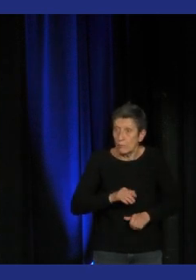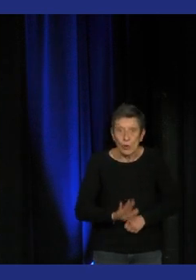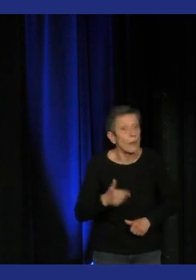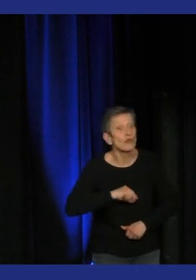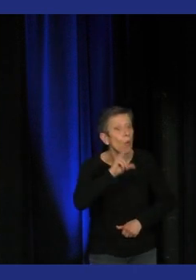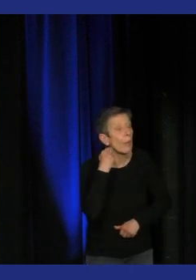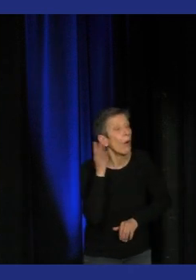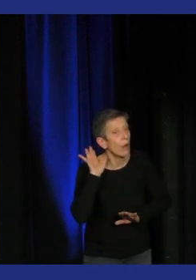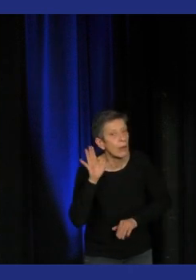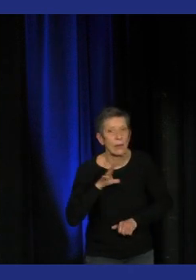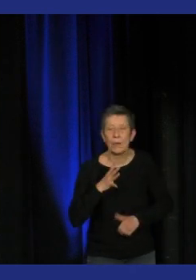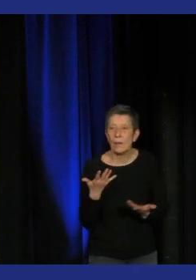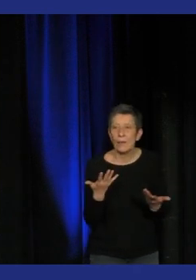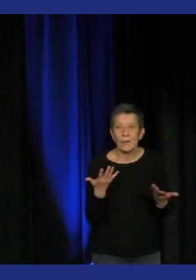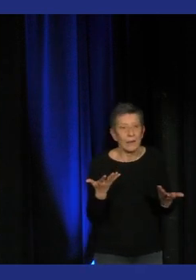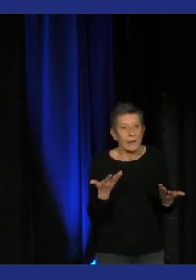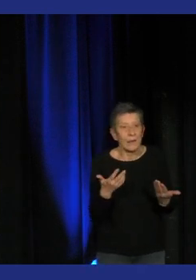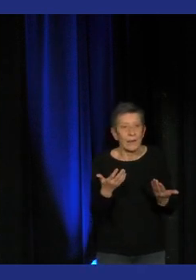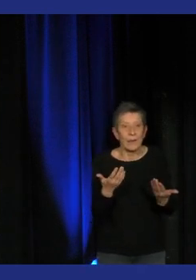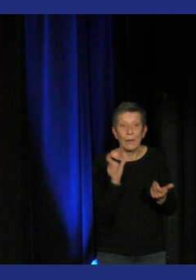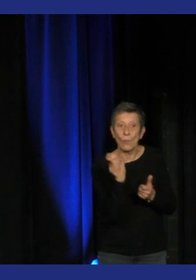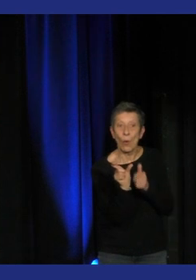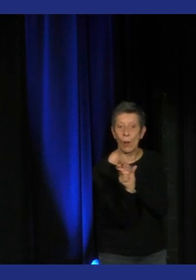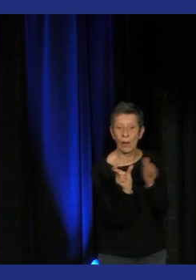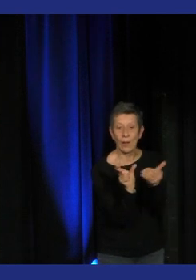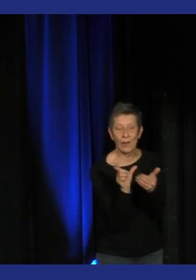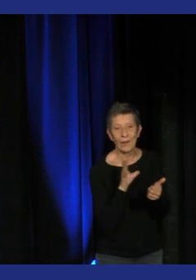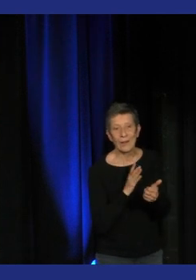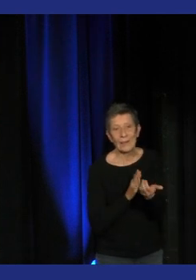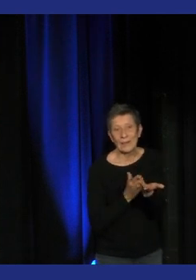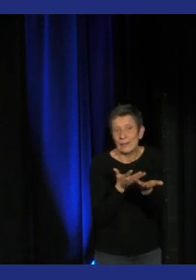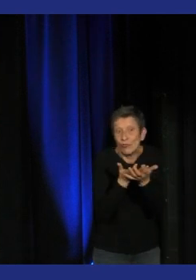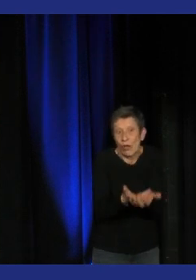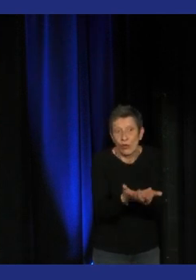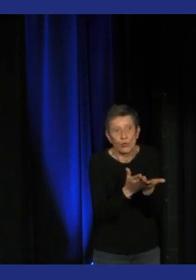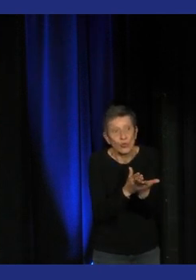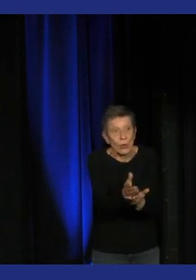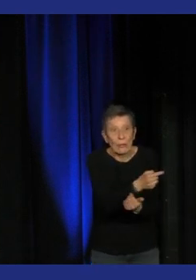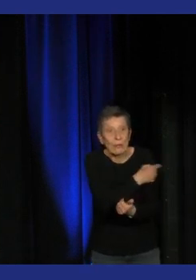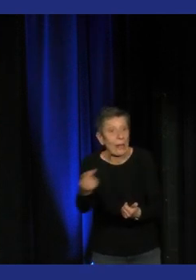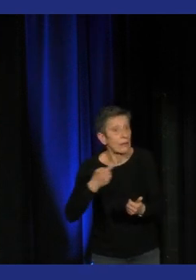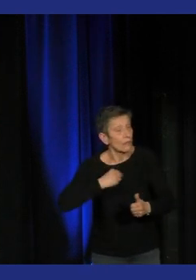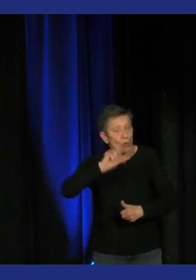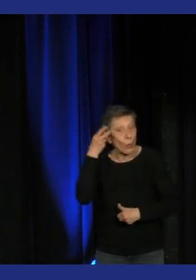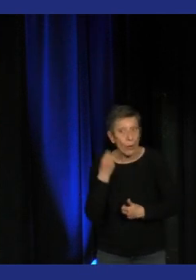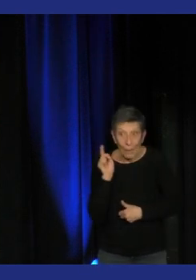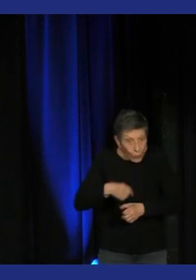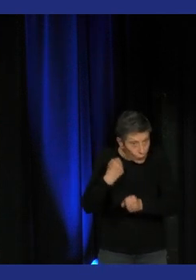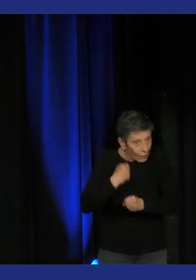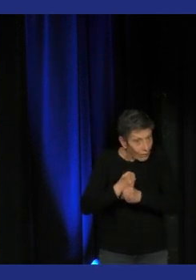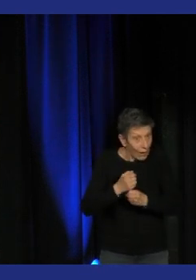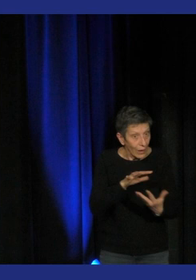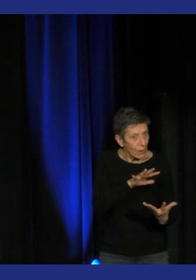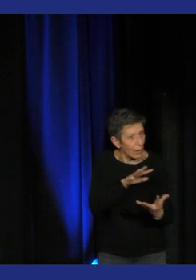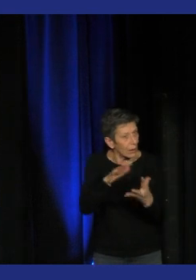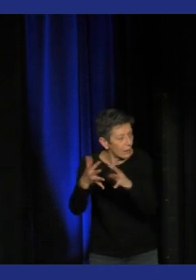tout à fait toute la charge négative que ça peut traîner. Et y a tout ça à travailler, bien sûr.